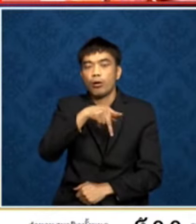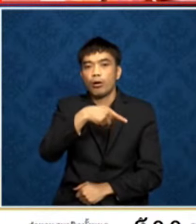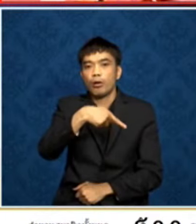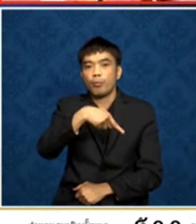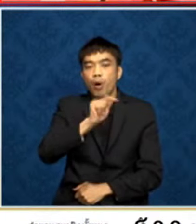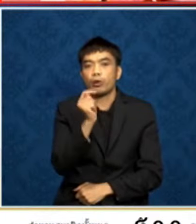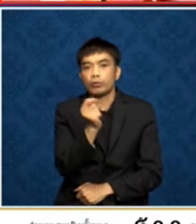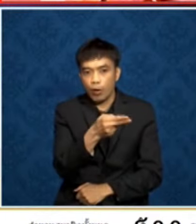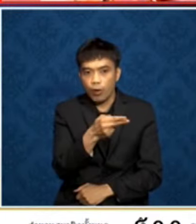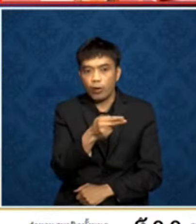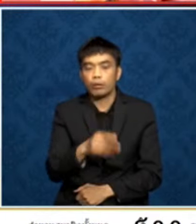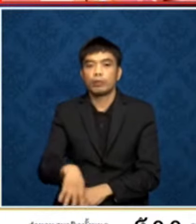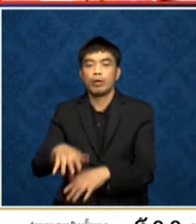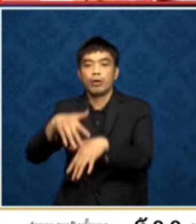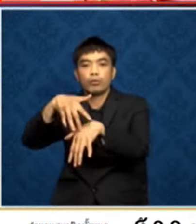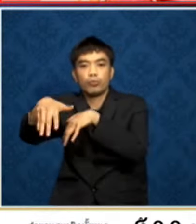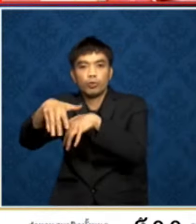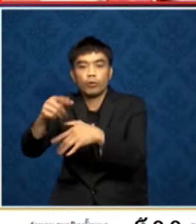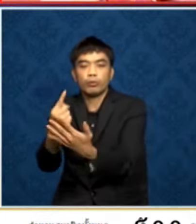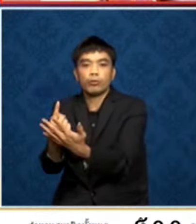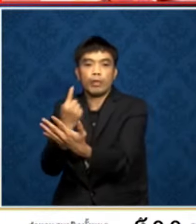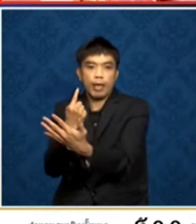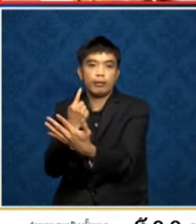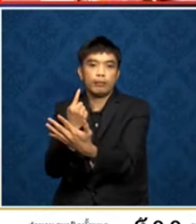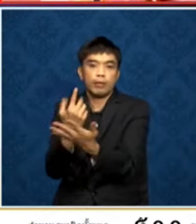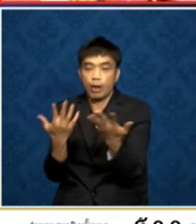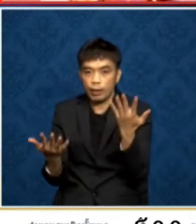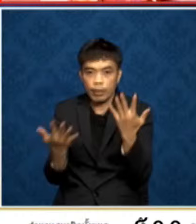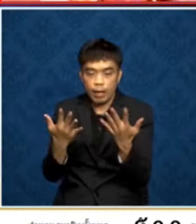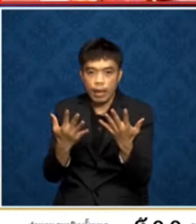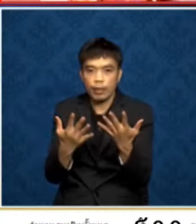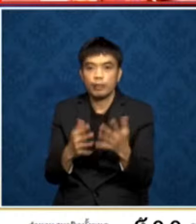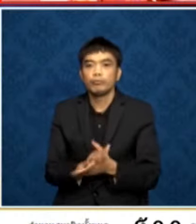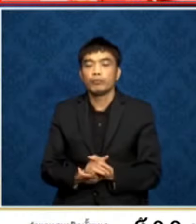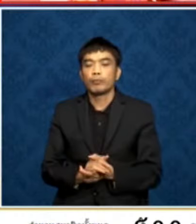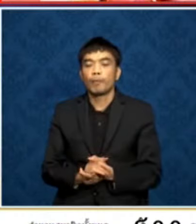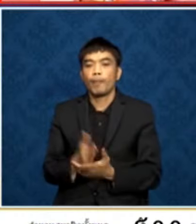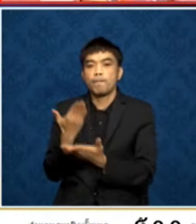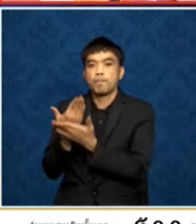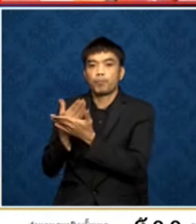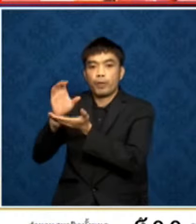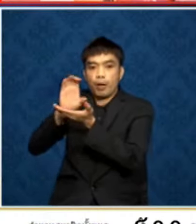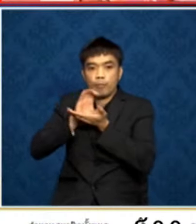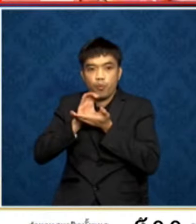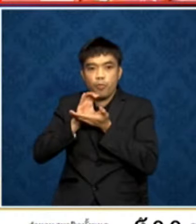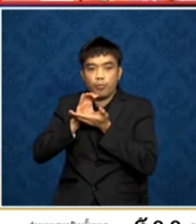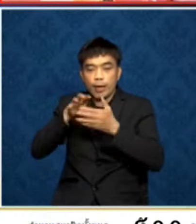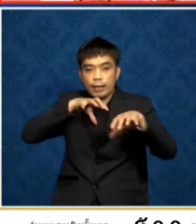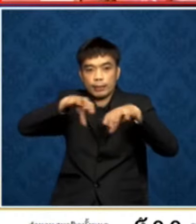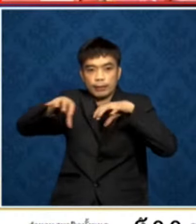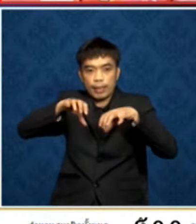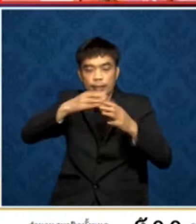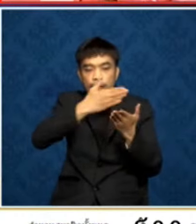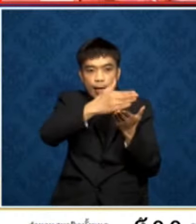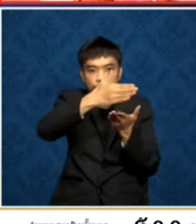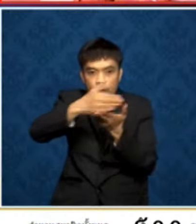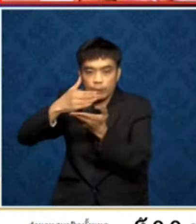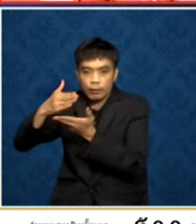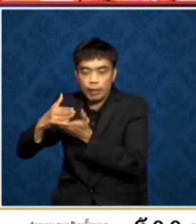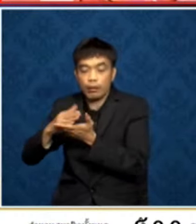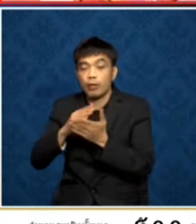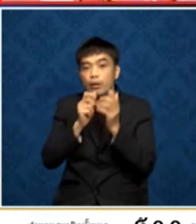กลุ่มเครือข่ายของภาคประชาชนการจัดสรรงบประมาณและการออกแบบนโยบายการจัดสรรงบประมาณ